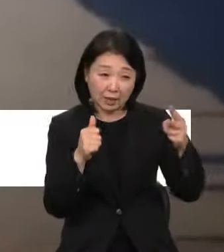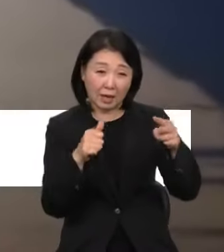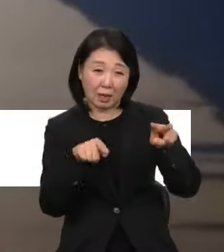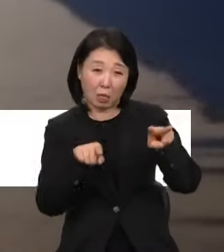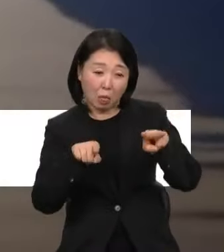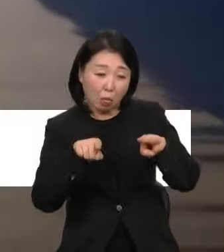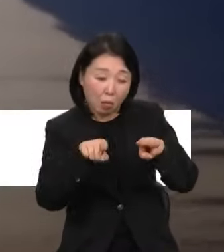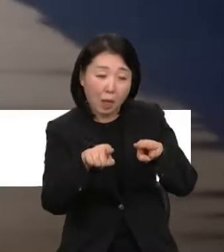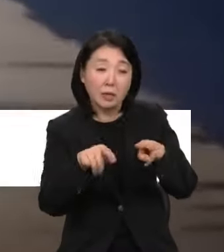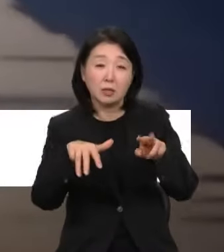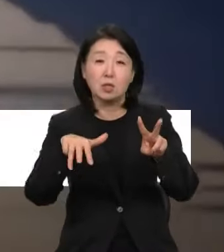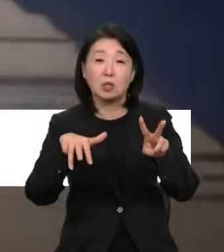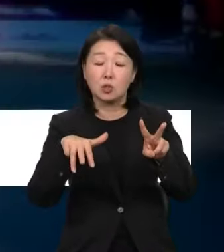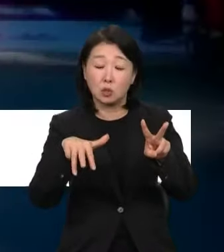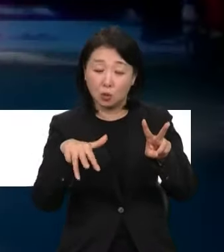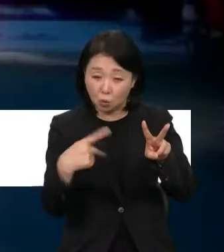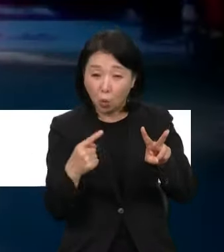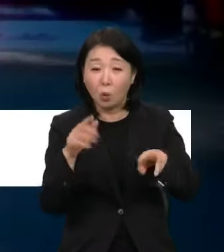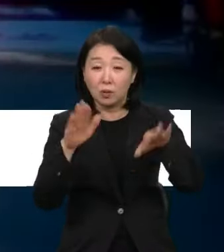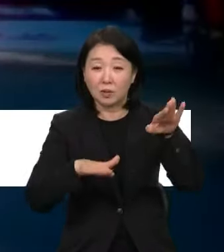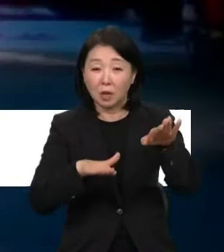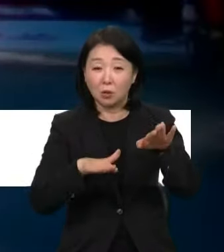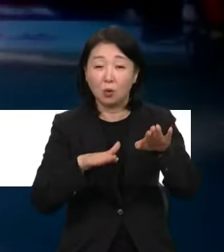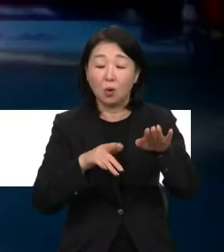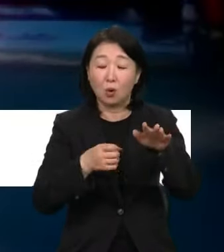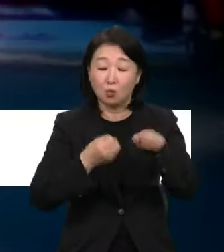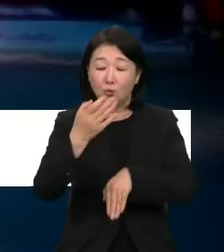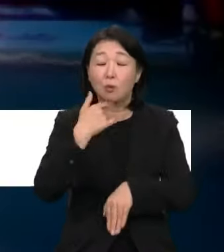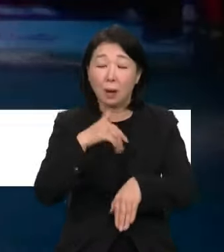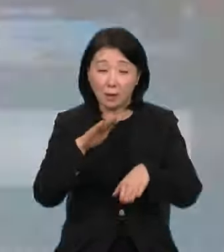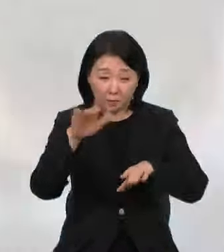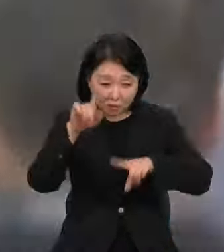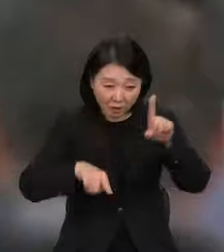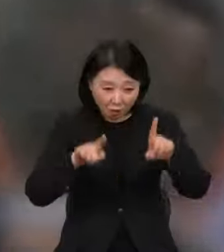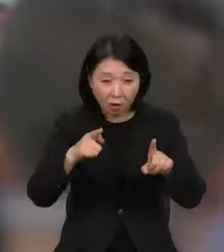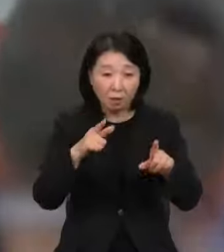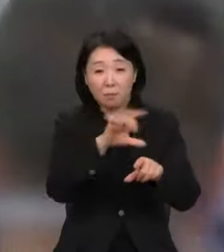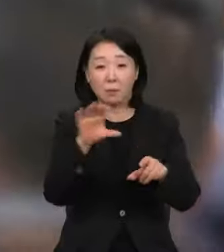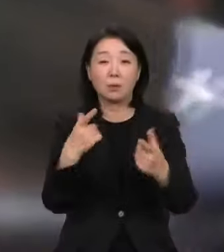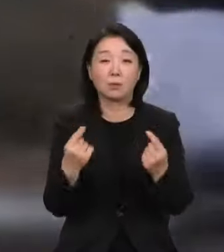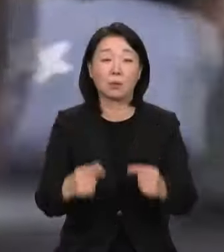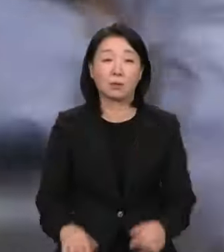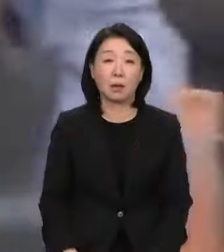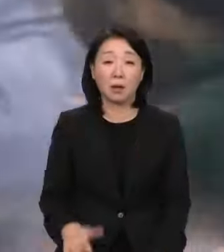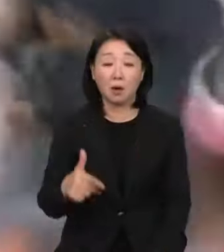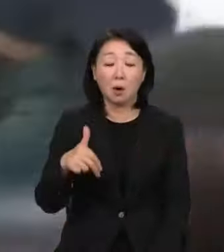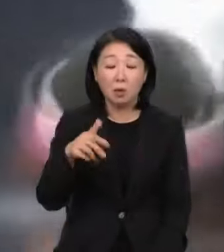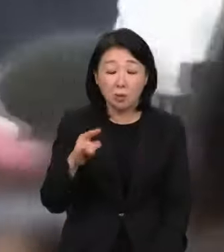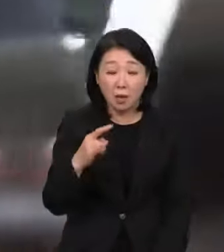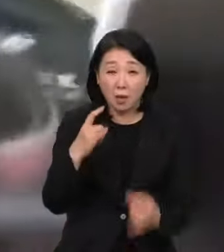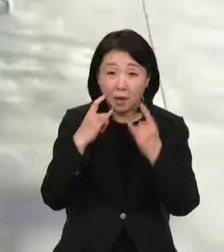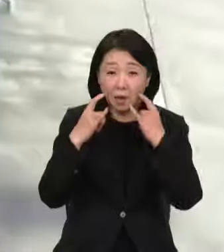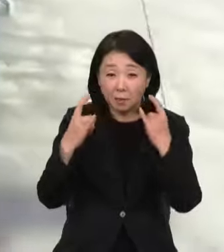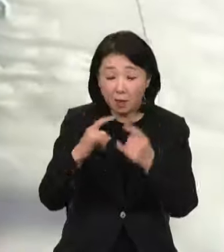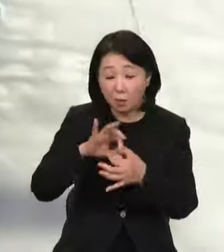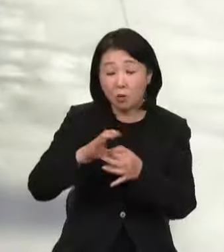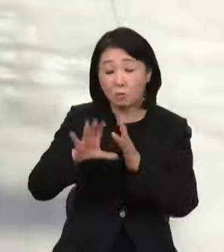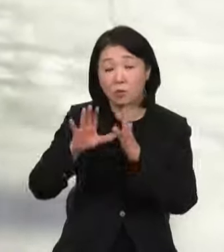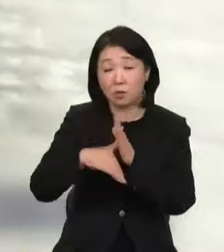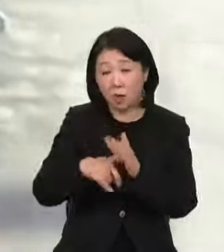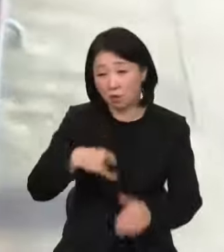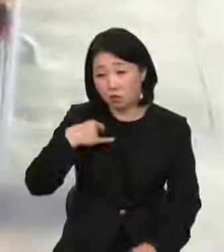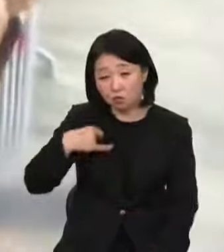차이로 우승을 했는데 그 과정이 이번 대회와 판박이라는 겁니다. 허재가 파리올림픽에서 보여준다던 중국의